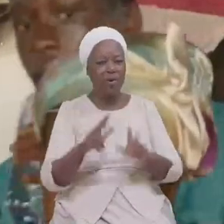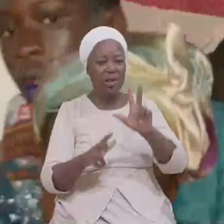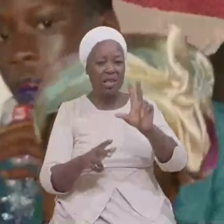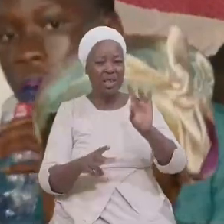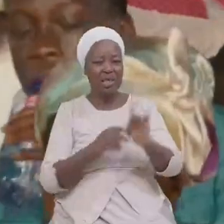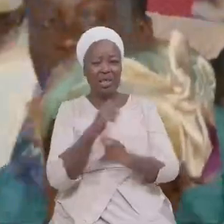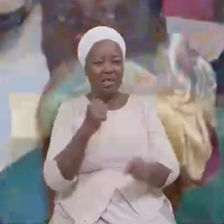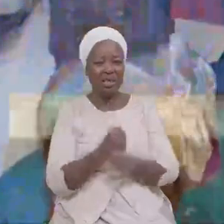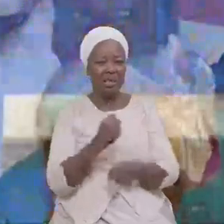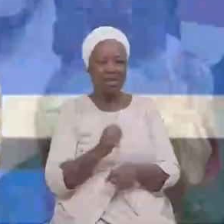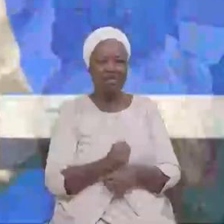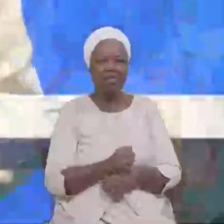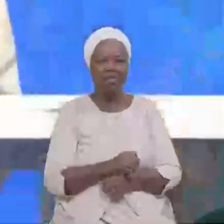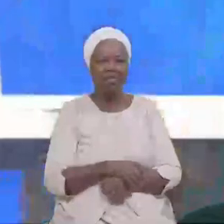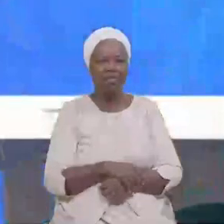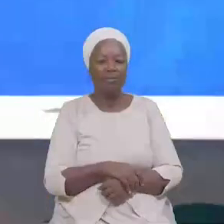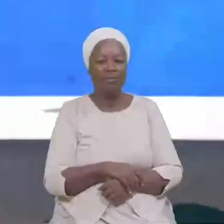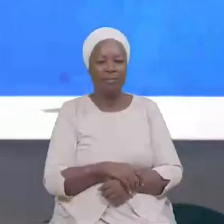ans.